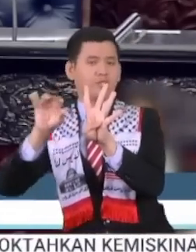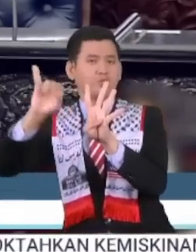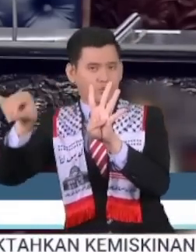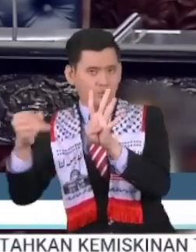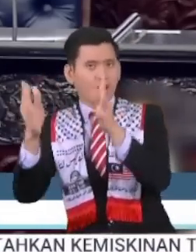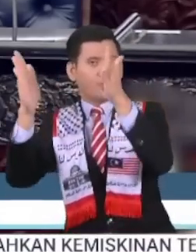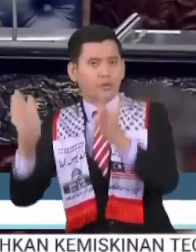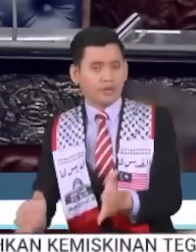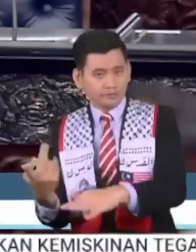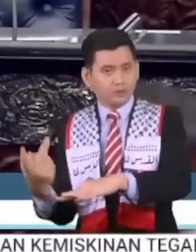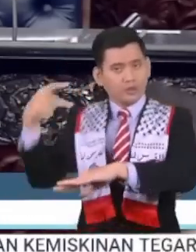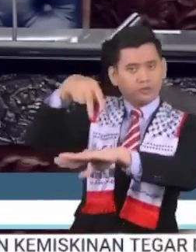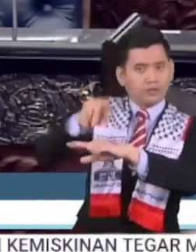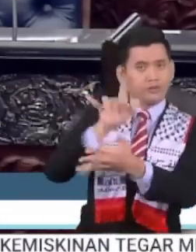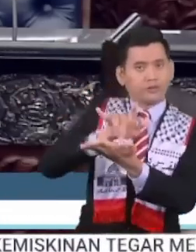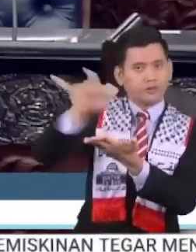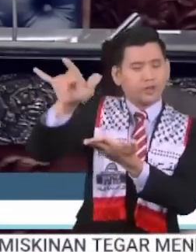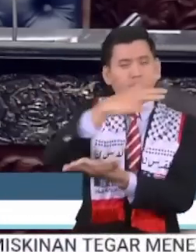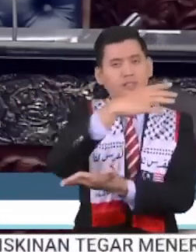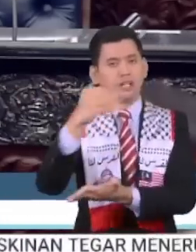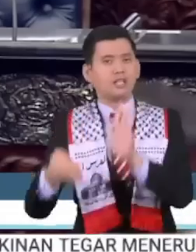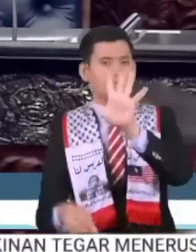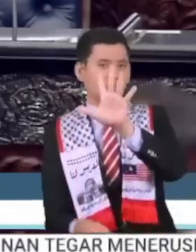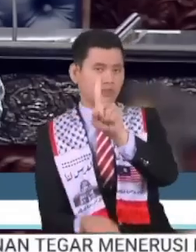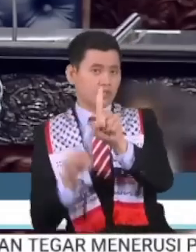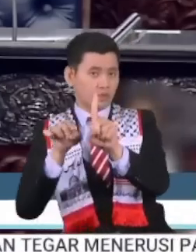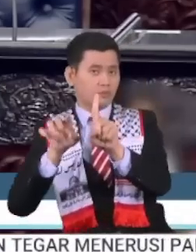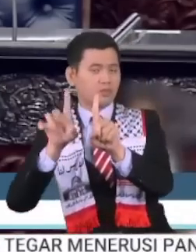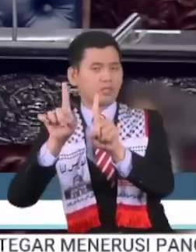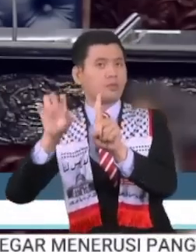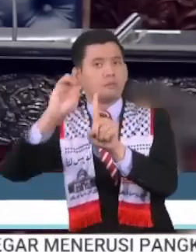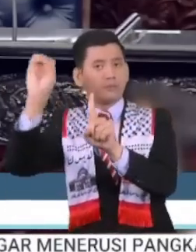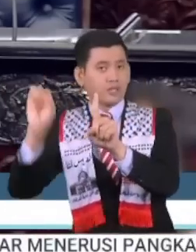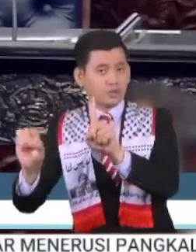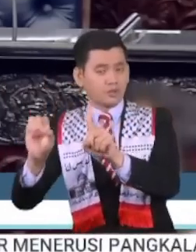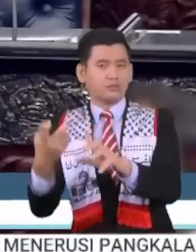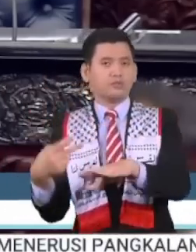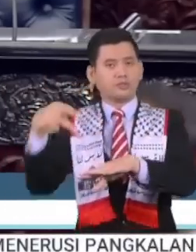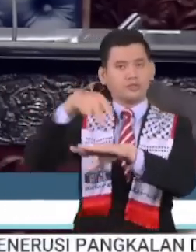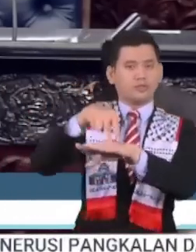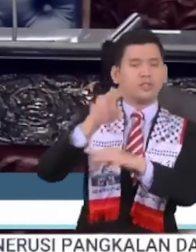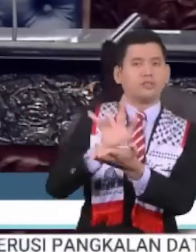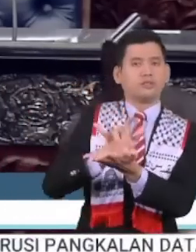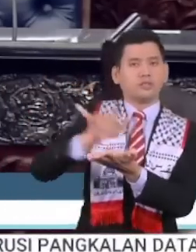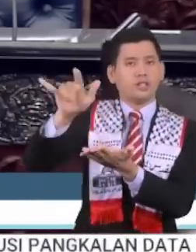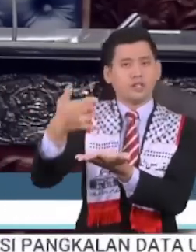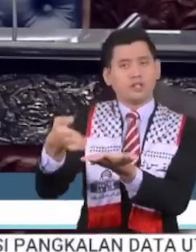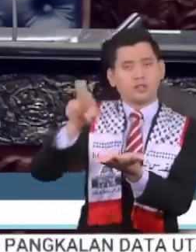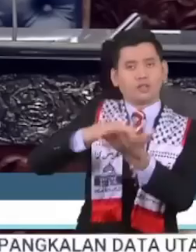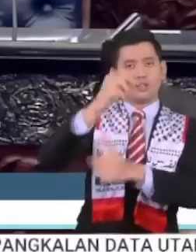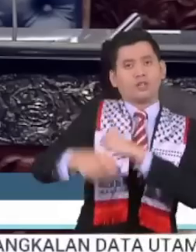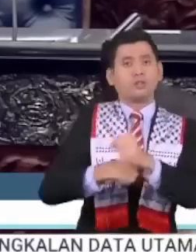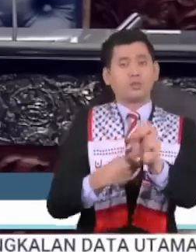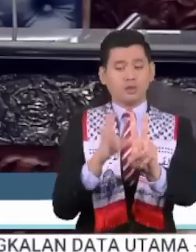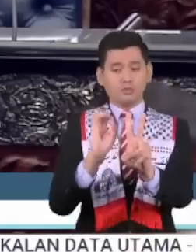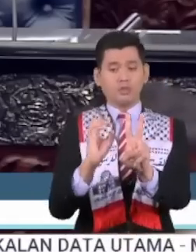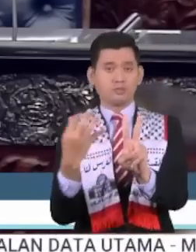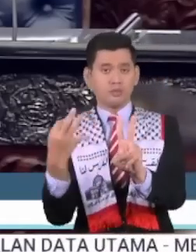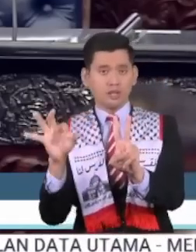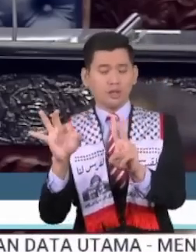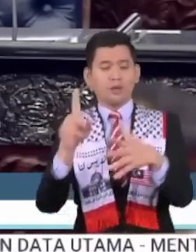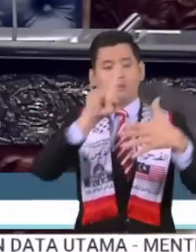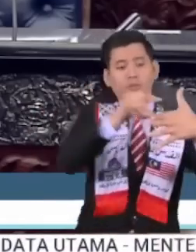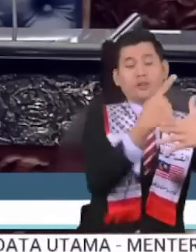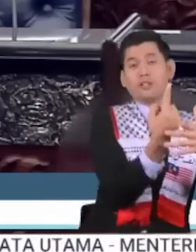penumpang ataupun 50.1% berbanding bilangan penumpang yang direkodkan pada tahun 2019. Sehingga bulan